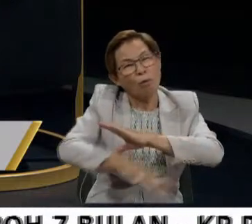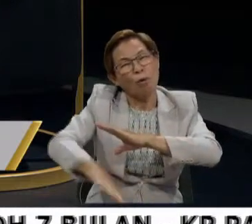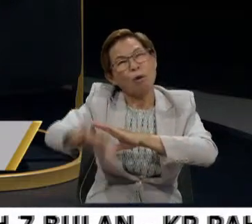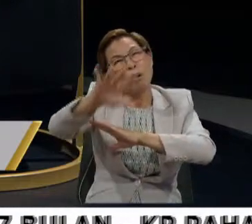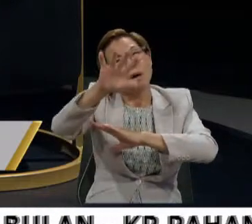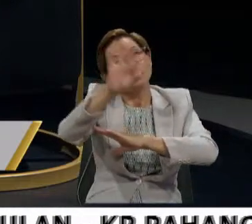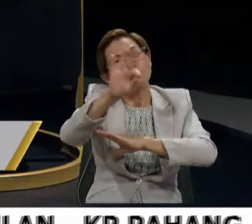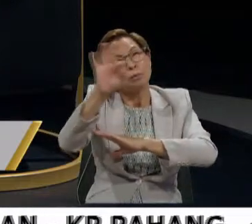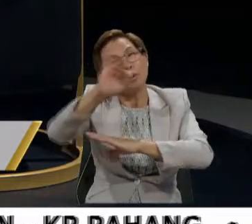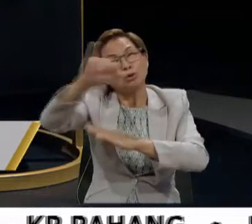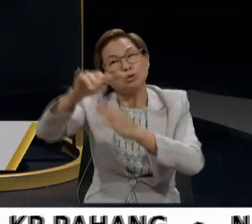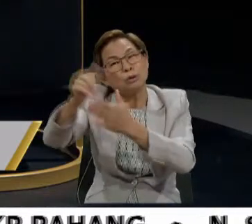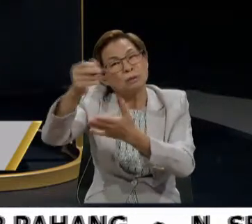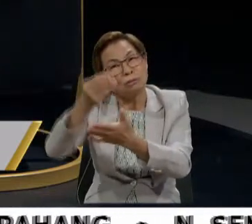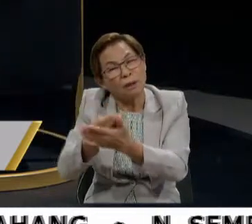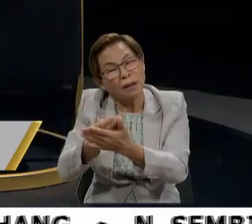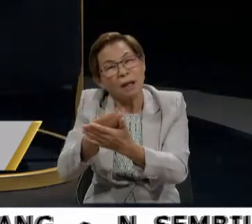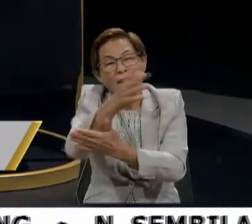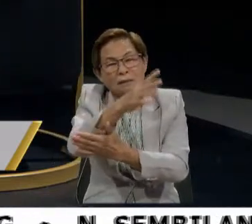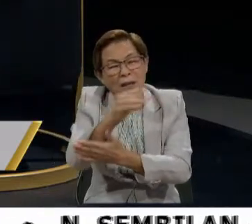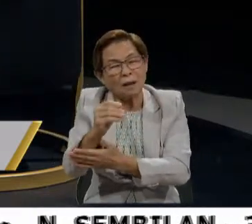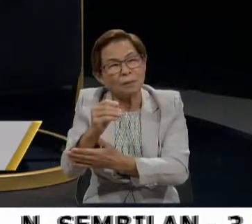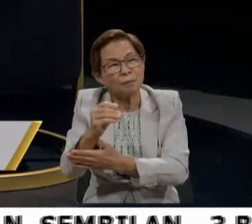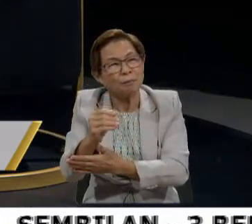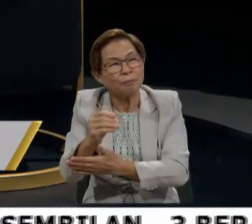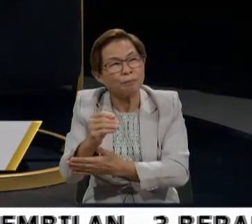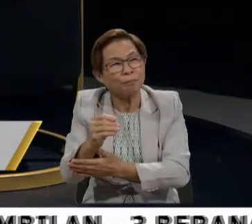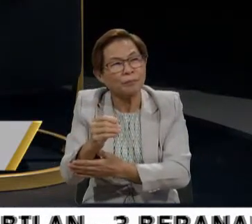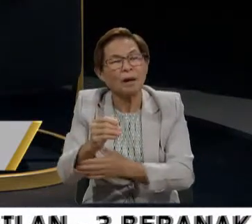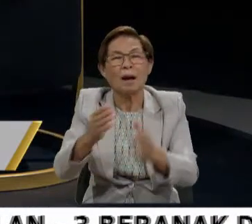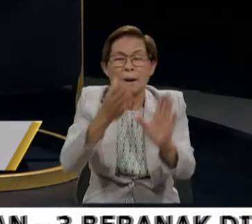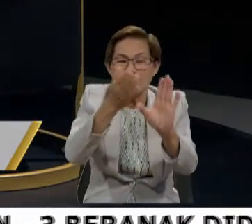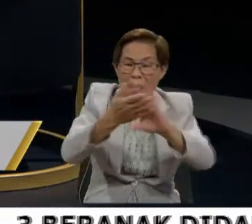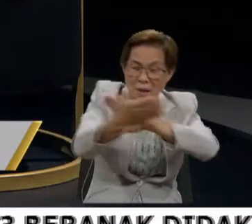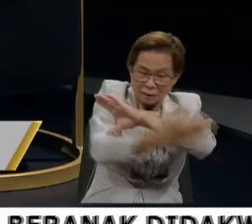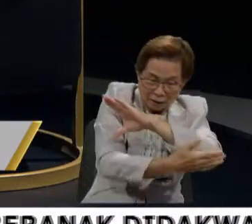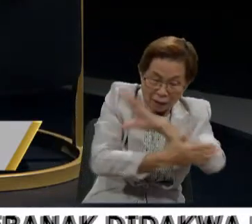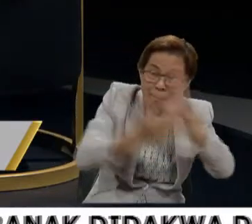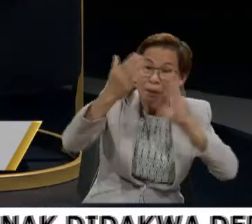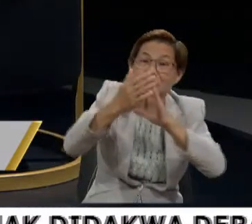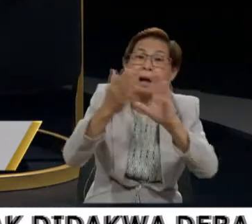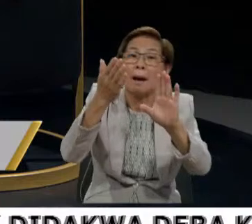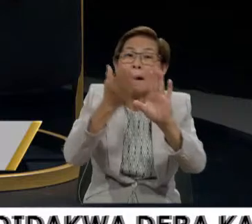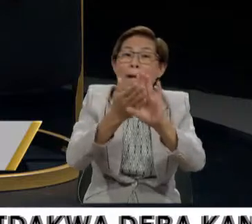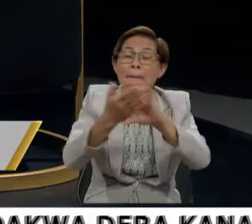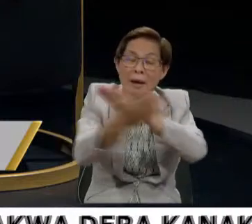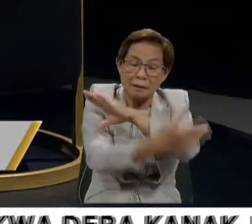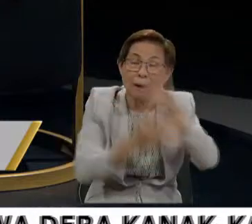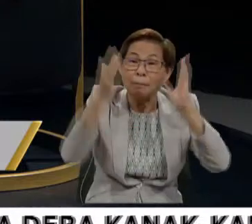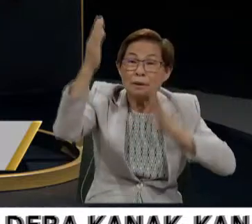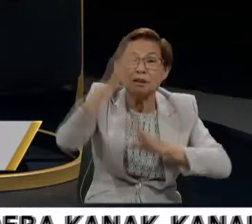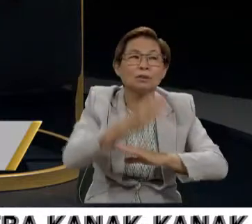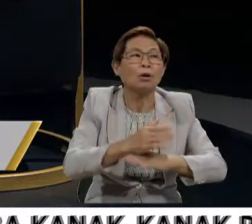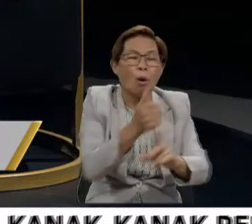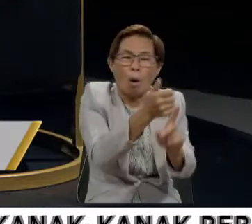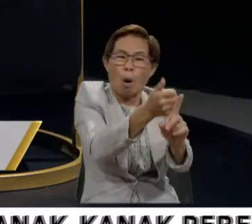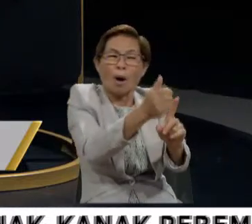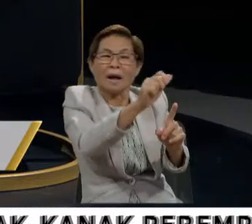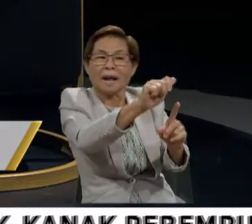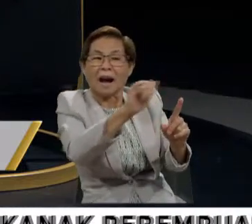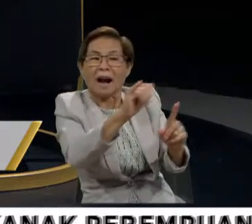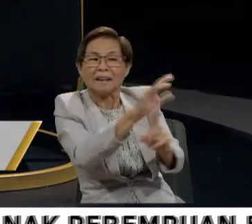saya9 juta dan juga berdana B negara Malaysia ya yang automation dan digitalization